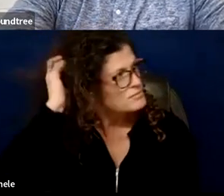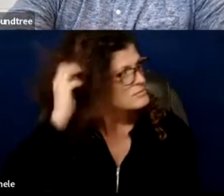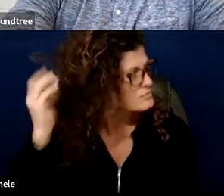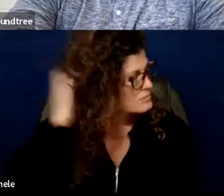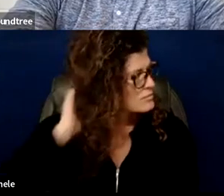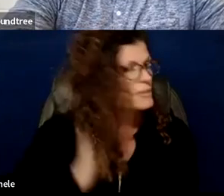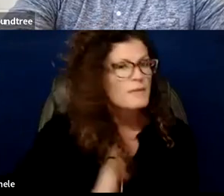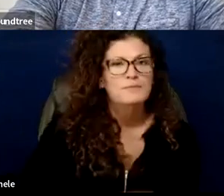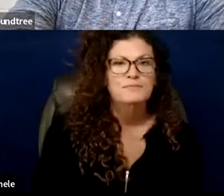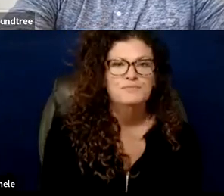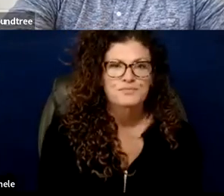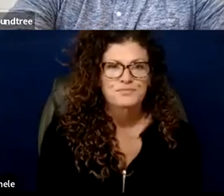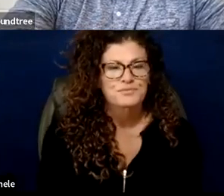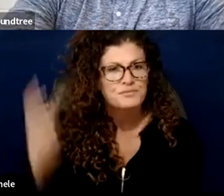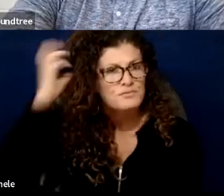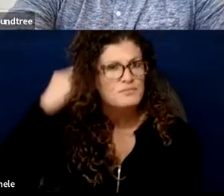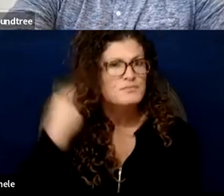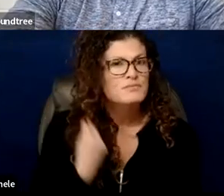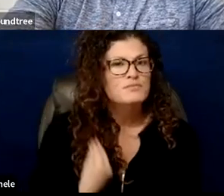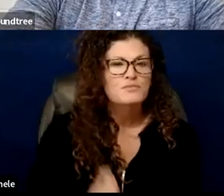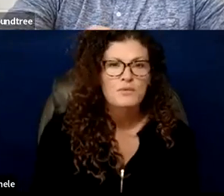我系你嘅广东话同步翻译员。一阵间见到个地球仪嘅时候，就揿落去拣 Chinese，